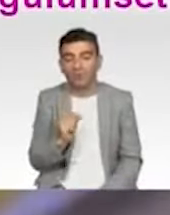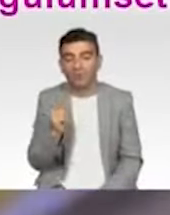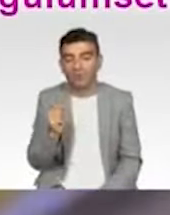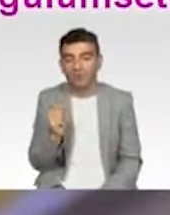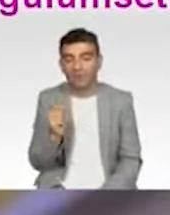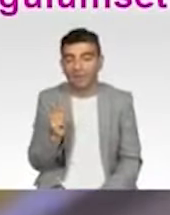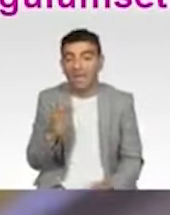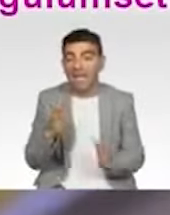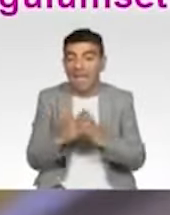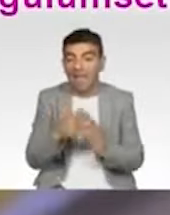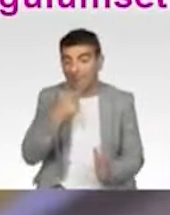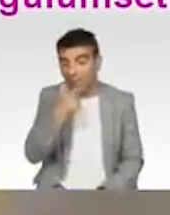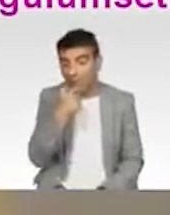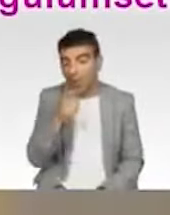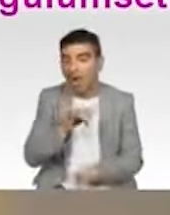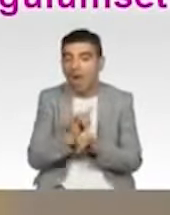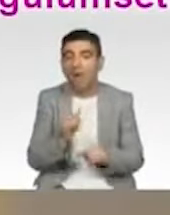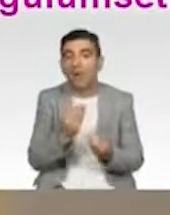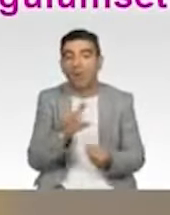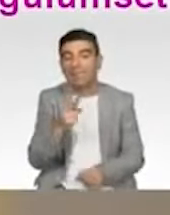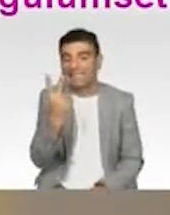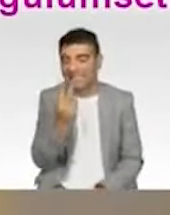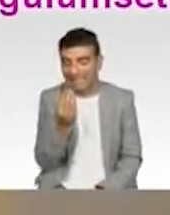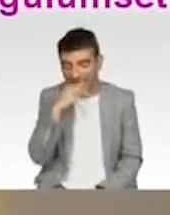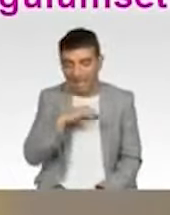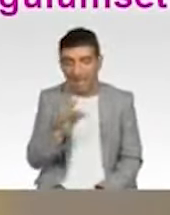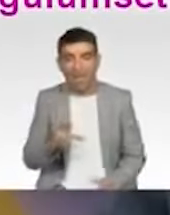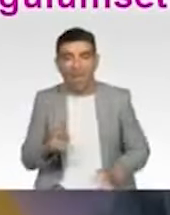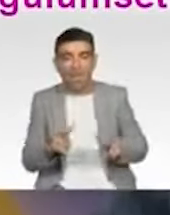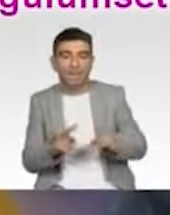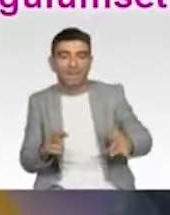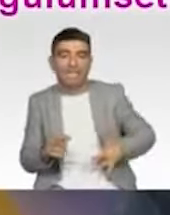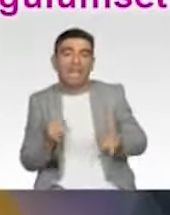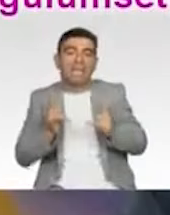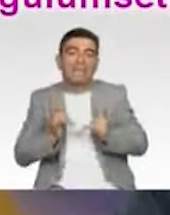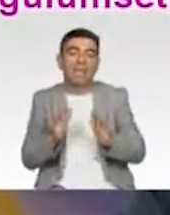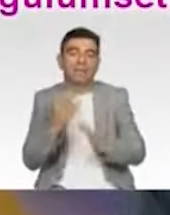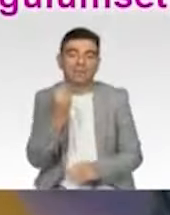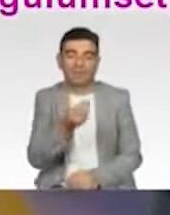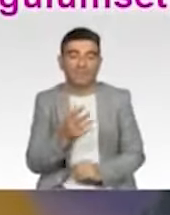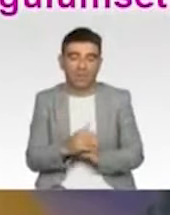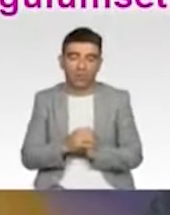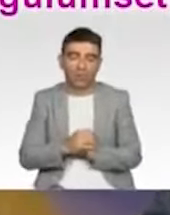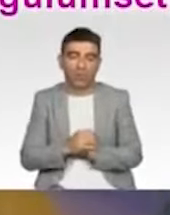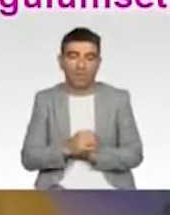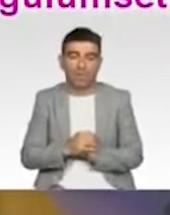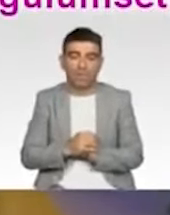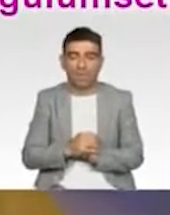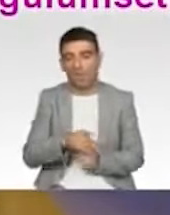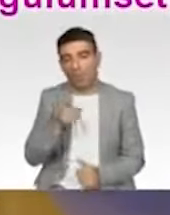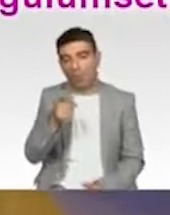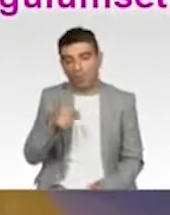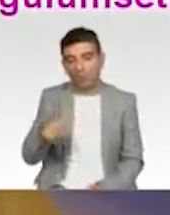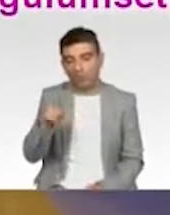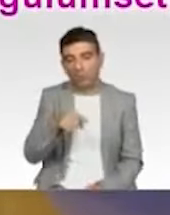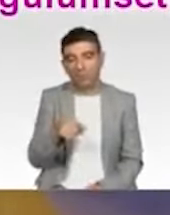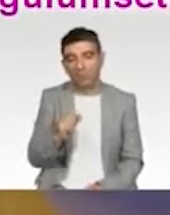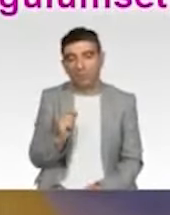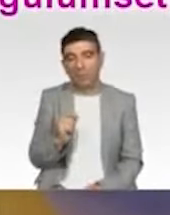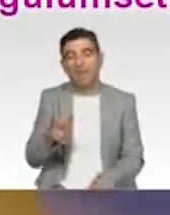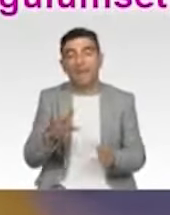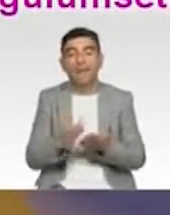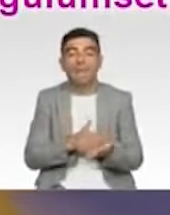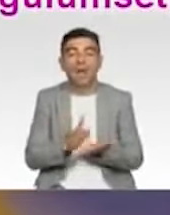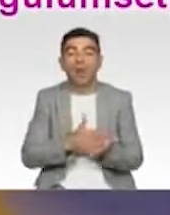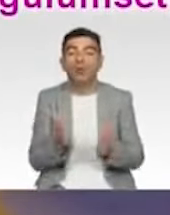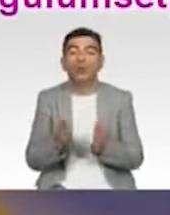de ev poğaçası yapınca... 2 tane yedikten sonra midede alev oluşmaya başlıyor zaten. Rahatsızlık veriyor, çok doğru. Zaten onlara... İşte margarinli